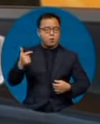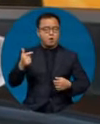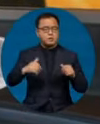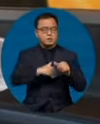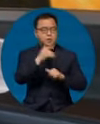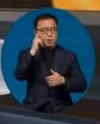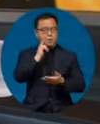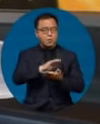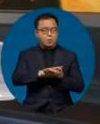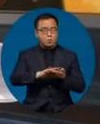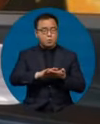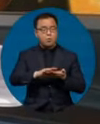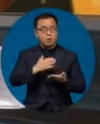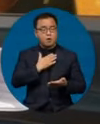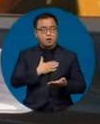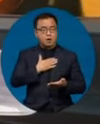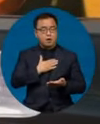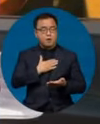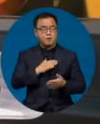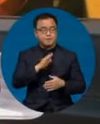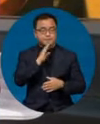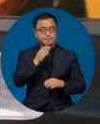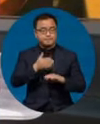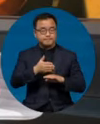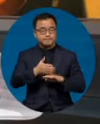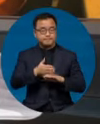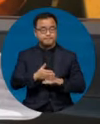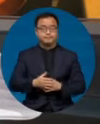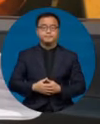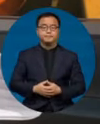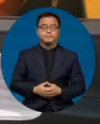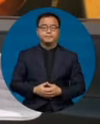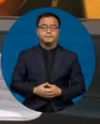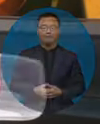또 평화롭고 편안한 느낌이 들었던 공연이었던 것 같습니다. 예, 오늘 말씀 잘 들었습니다.